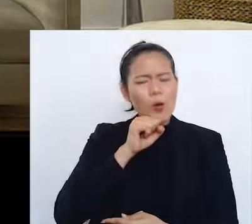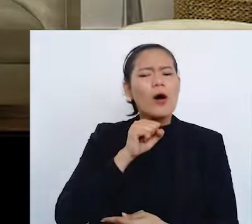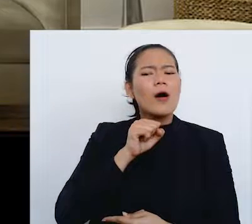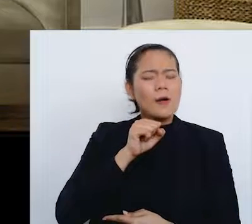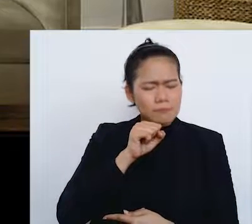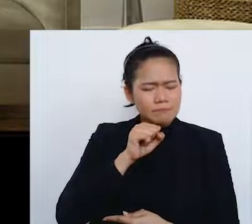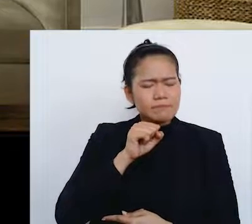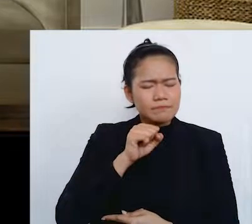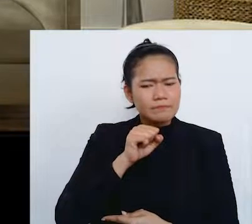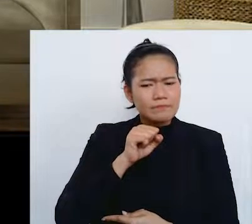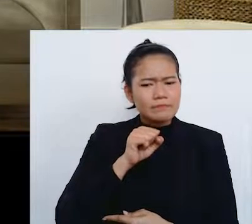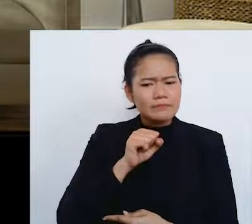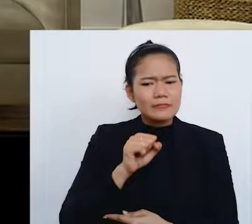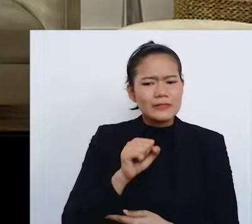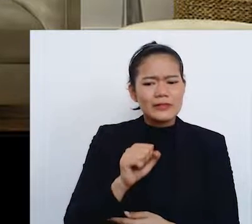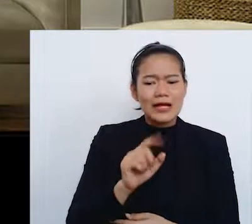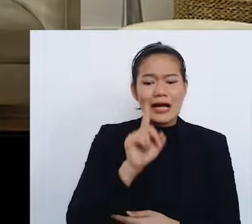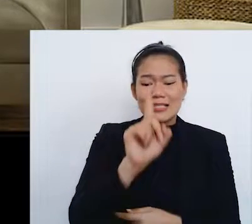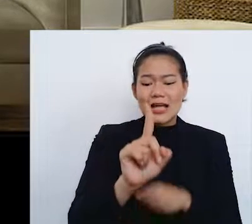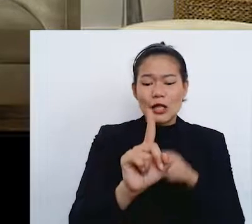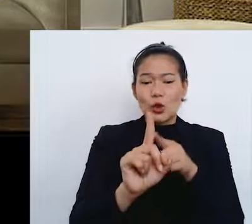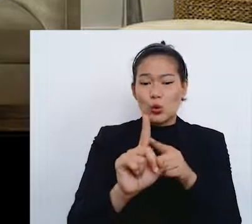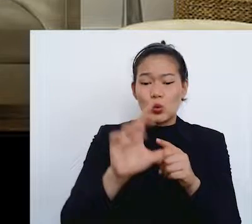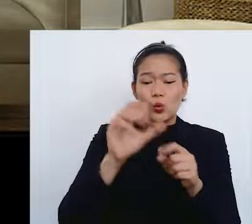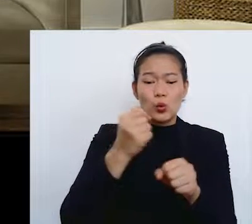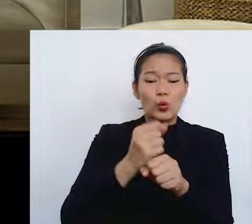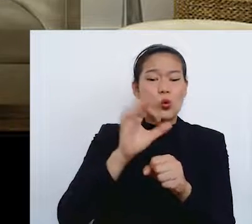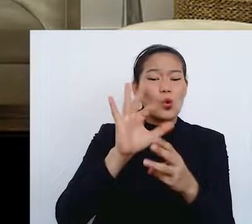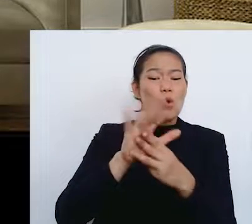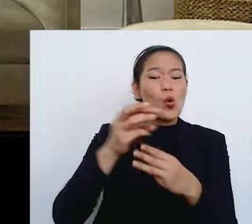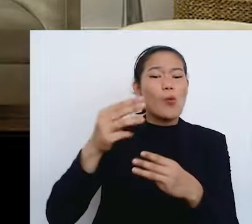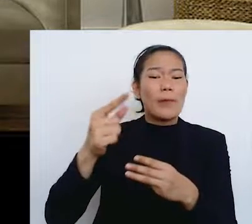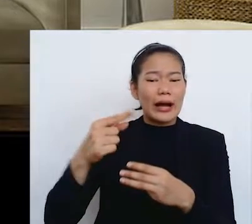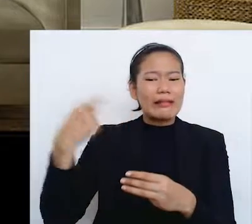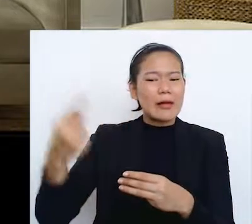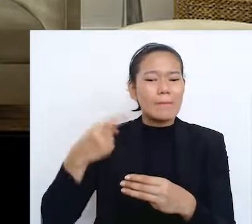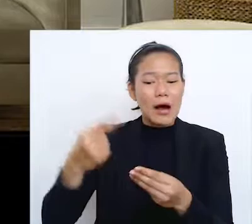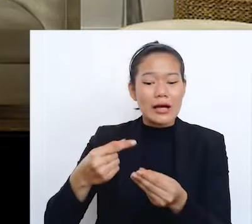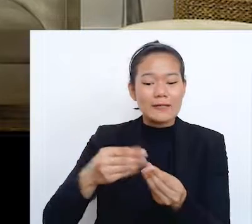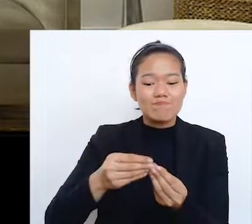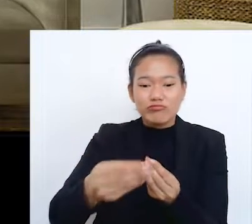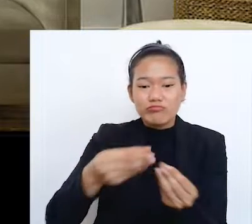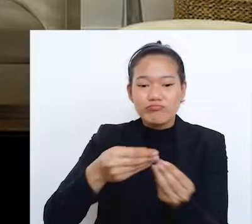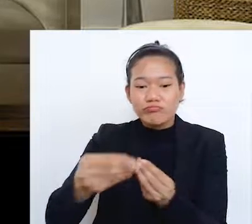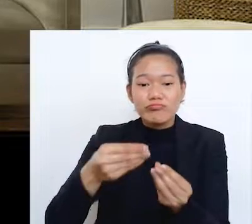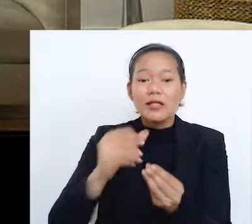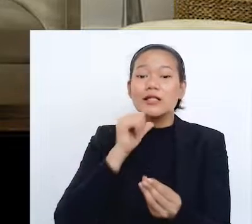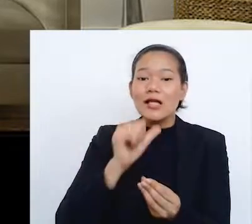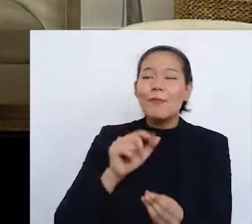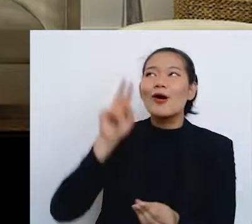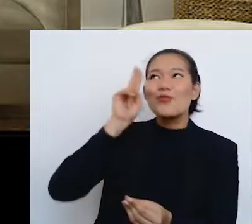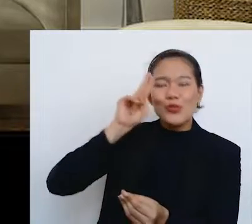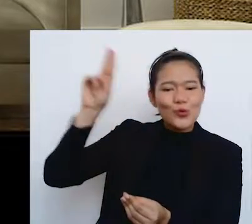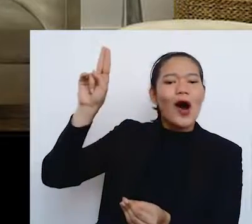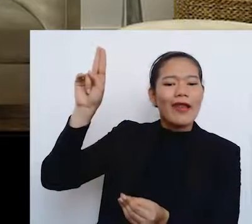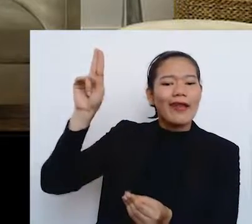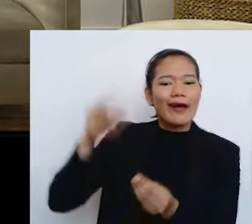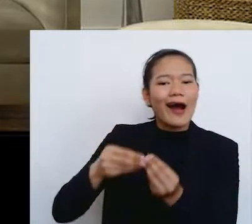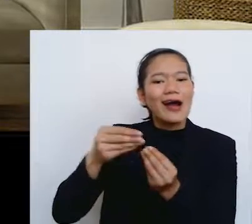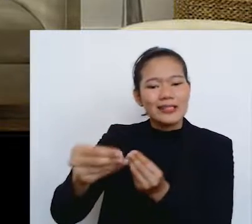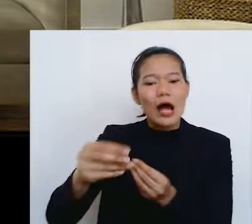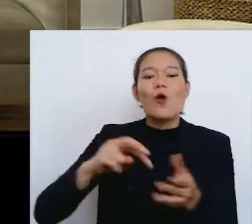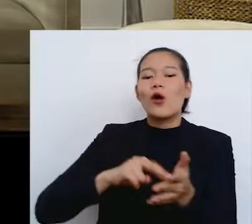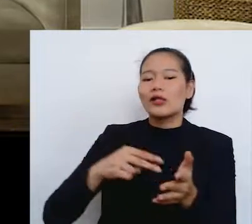siapakah yang memberikan satu gomer itu setiap hari, yaitu Tuhan, maka